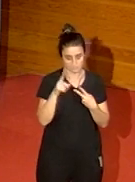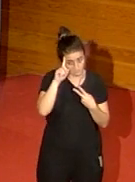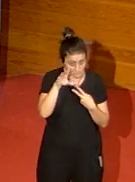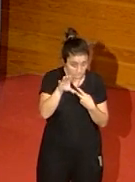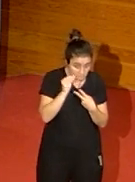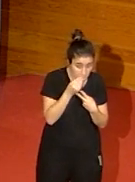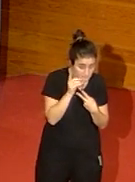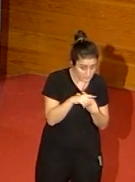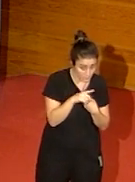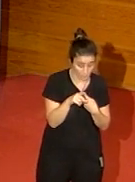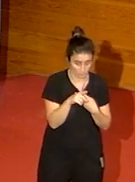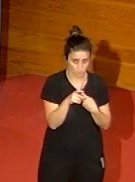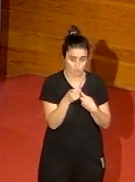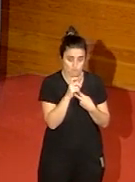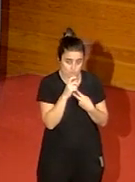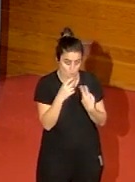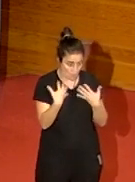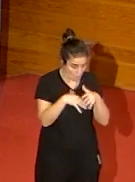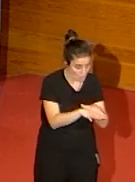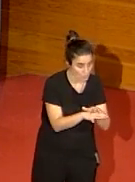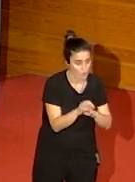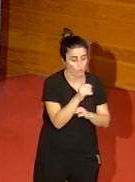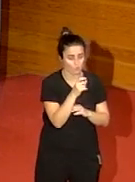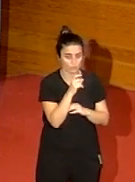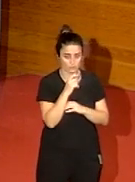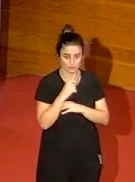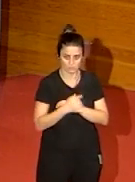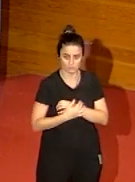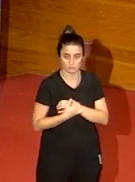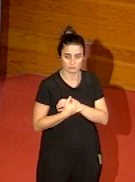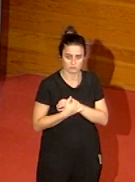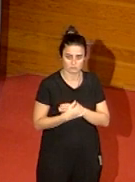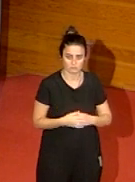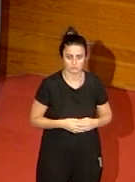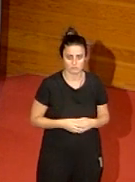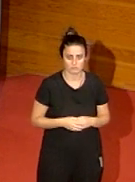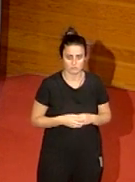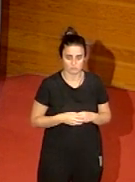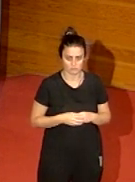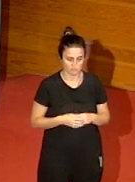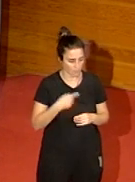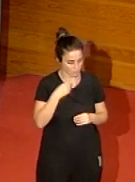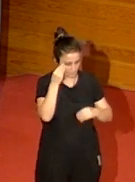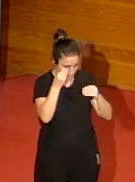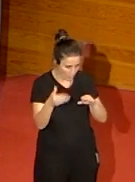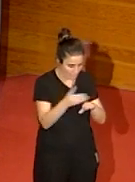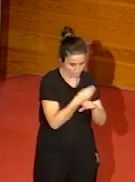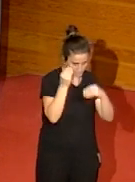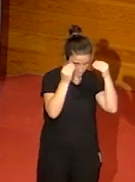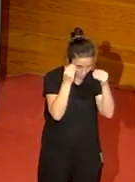ulertu balin badut, nola integratu edo nola... Bai, gure aurriritziak edo gure